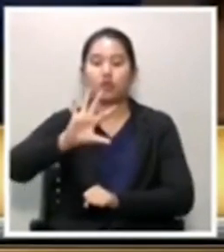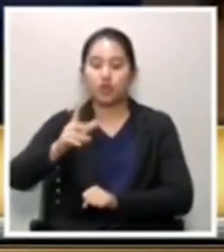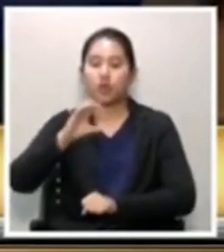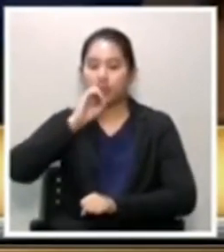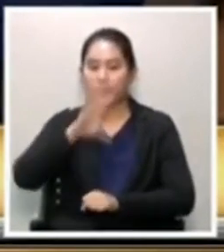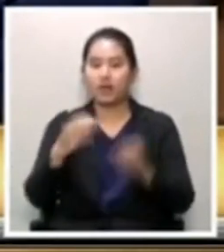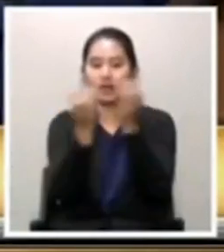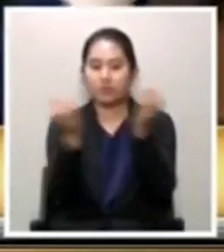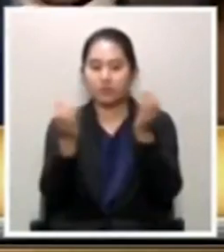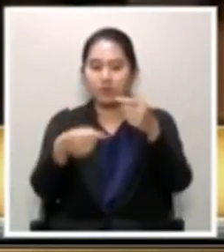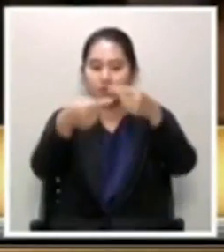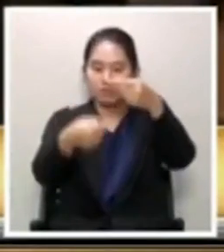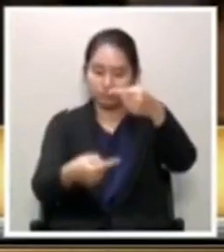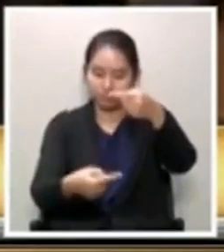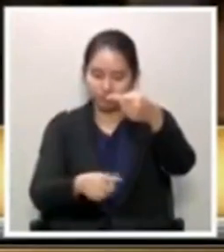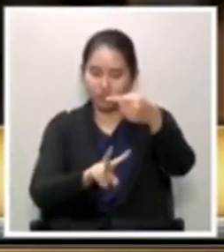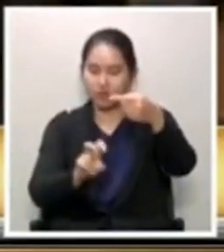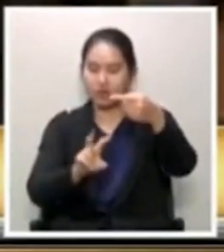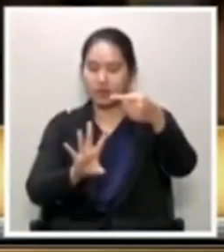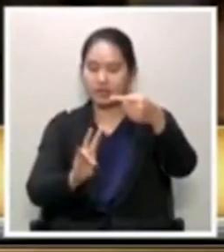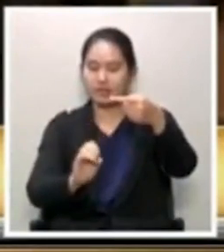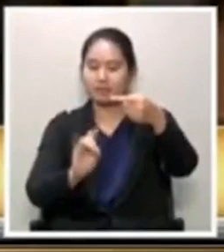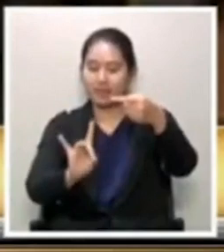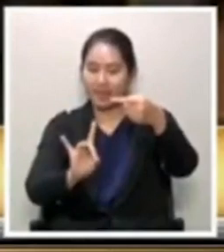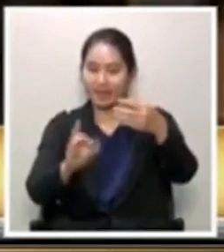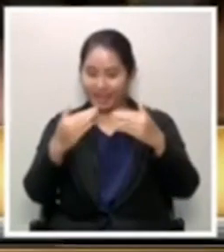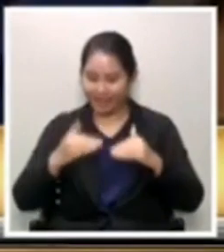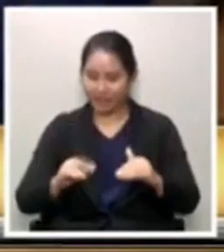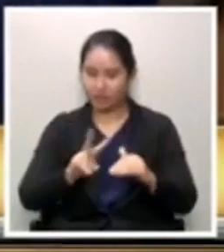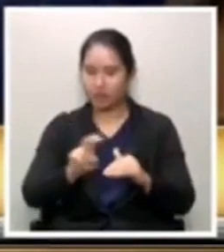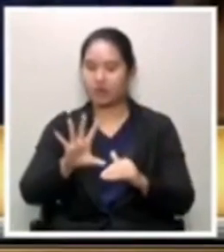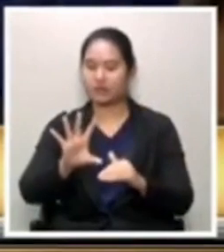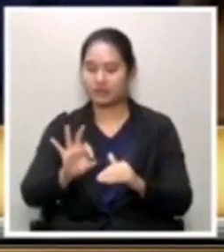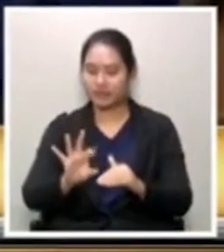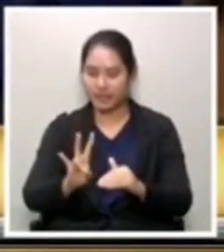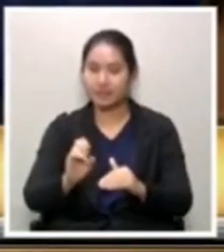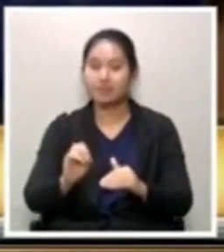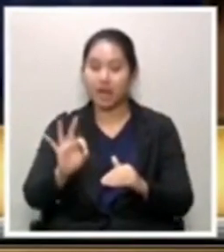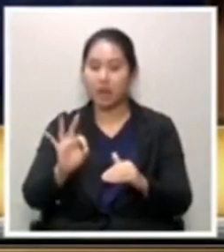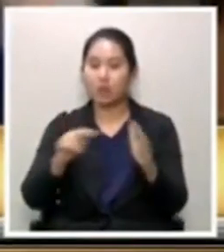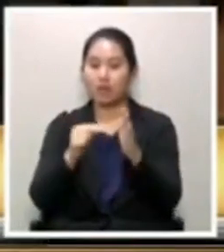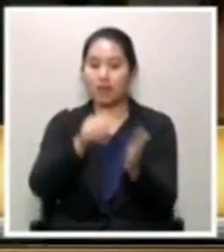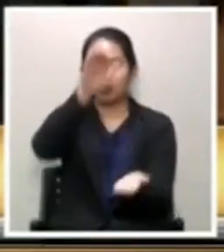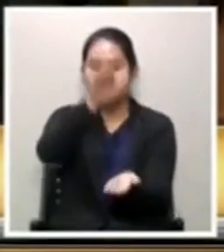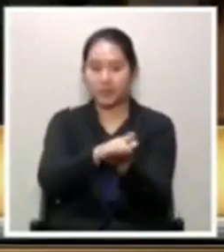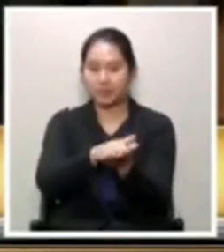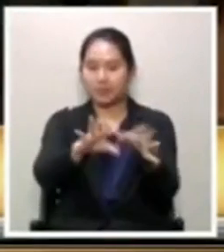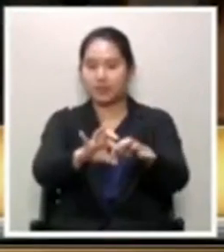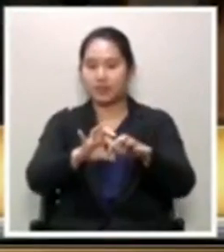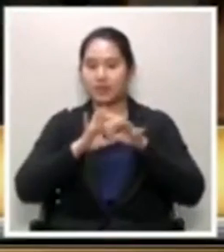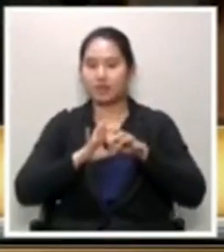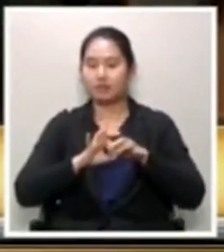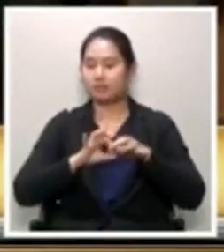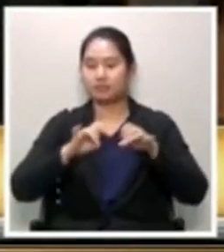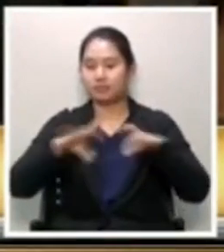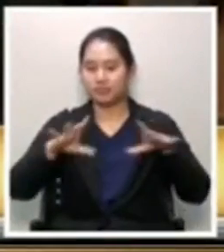มาหมดเลยมาตรา1ถึง278พอมาเจอมาตรา279บอกไอ้278มาตราทั้งหมดเนี่ยไม่ต้องเอามาใช้กับประกาศคำสั่ง